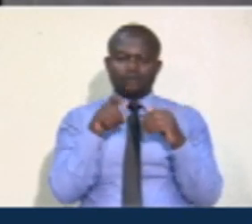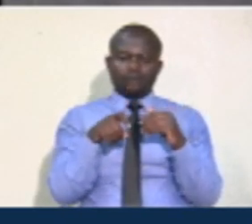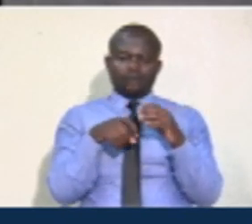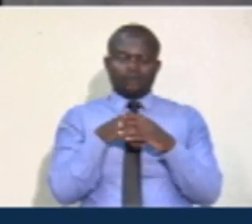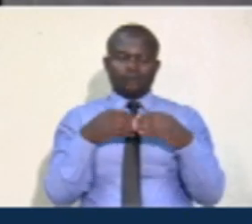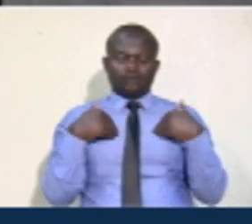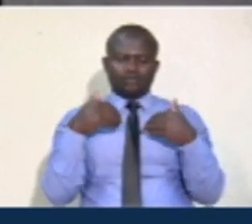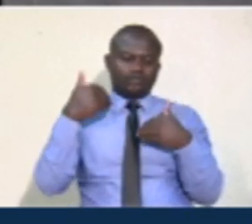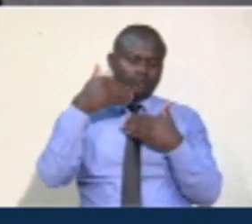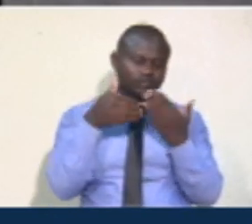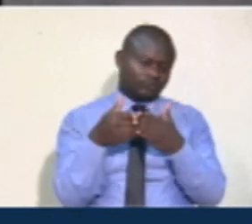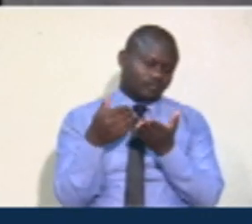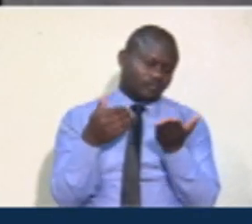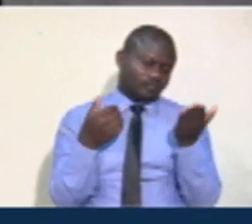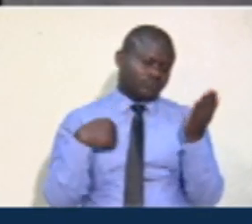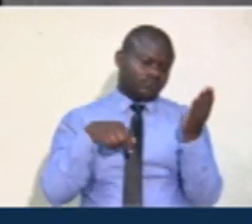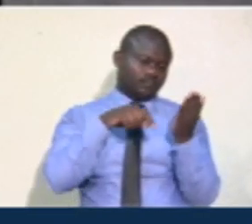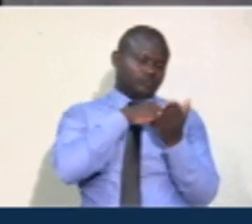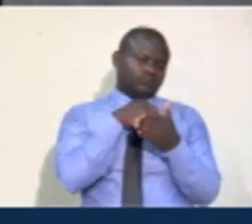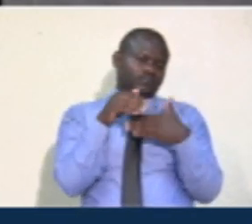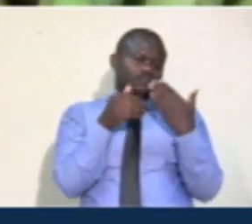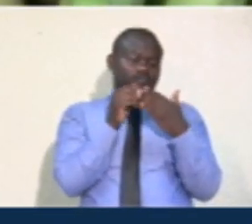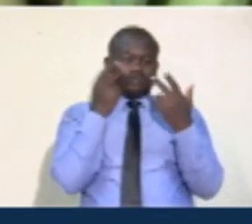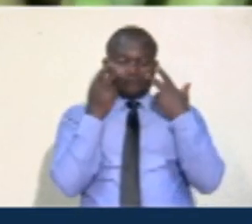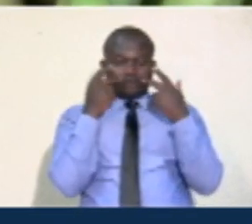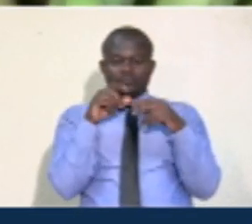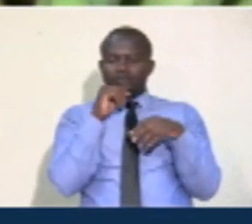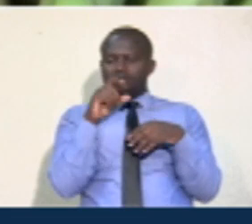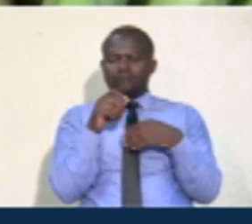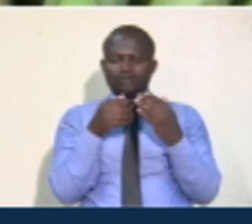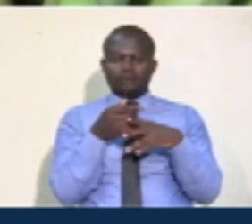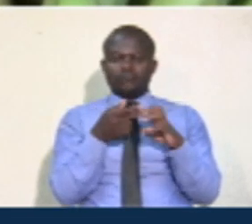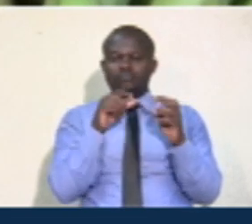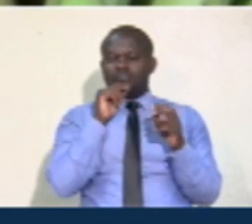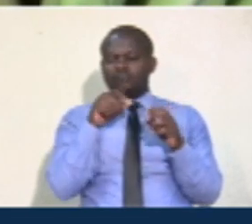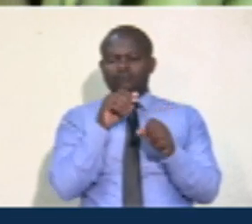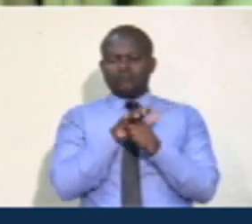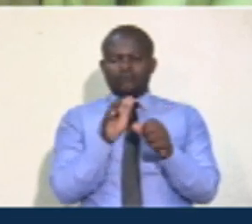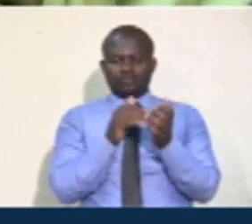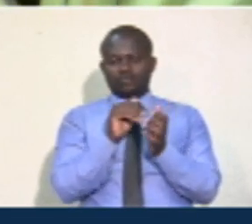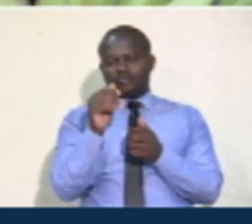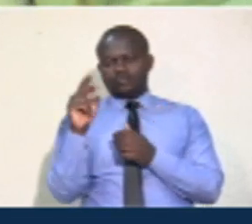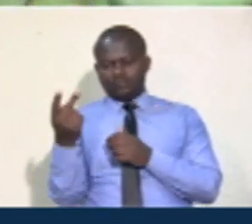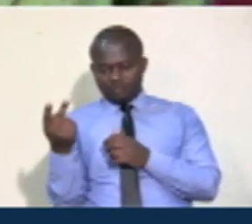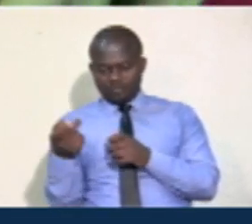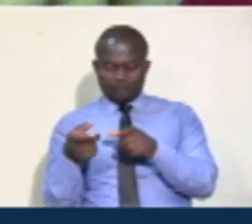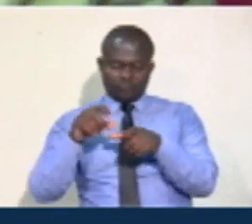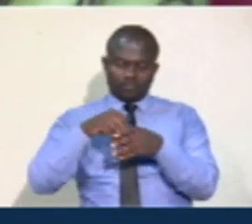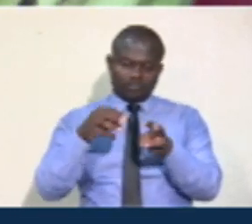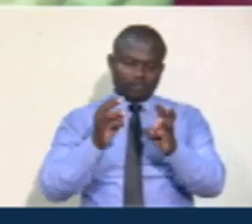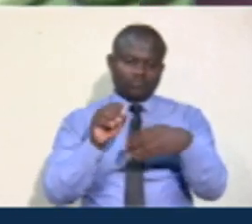bwa buri munsi utakeneye cyane yenda umuntu ashobora kuvuga ko atabikeneye ariko ntabikeneye cyane ariko icya kabiri ni ukongera